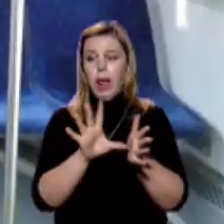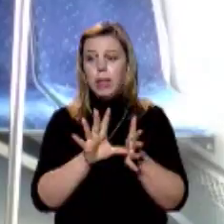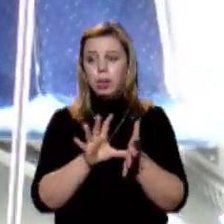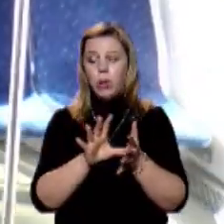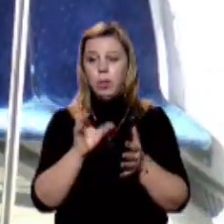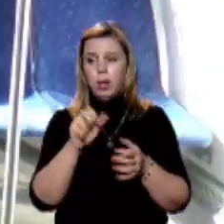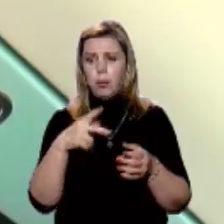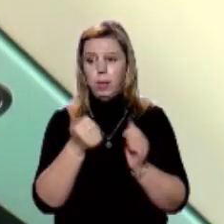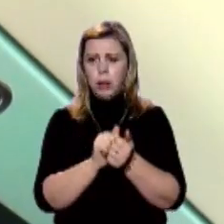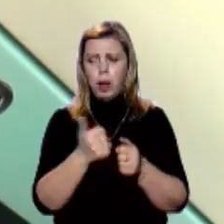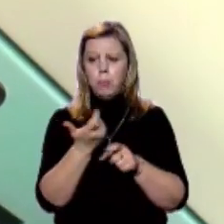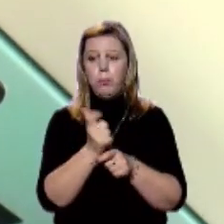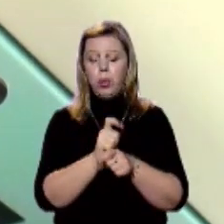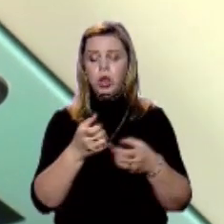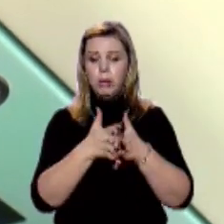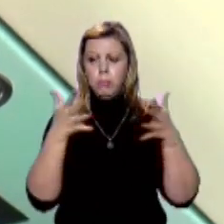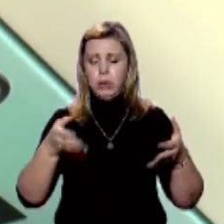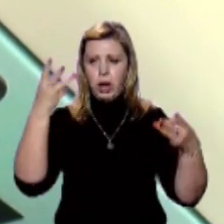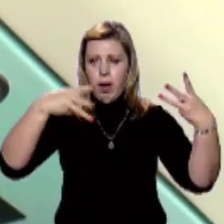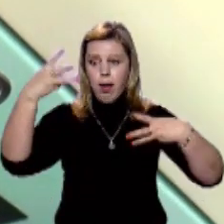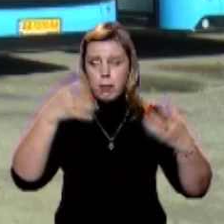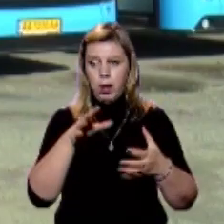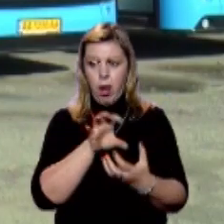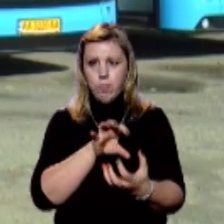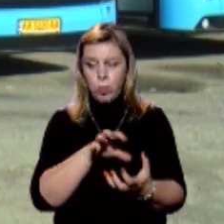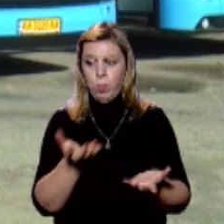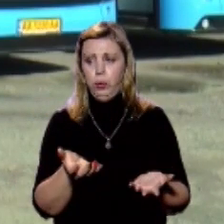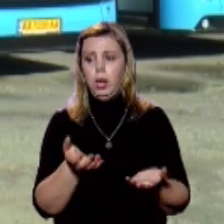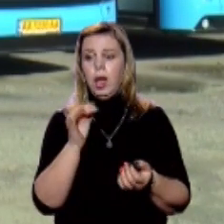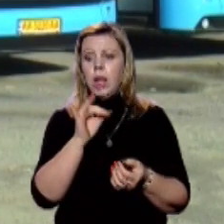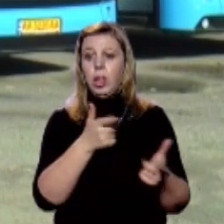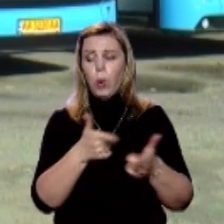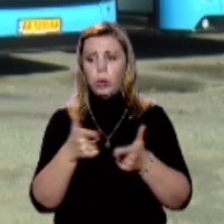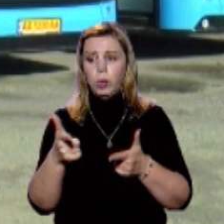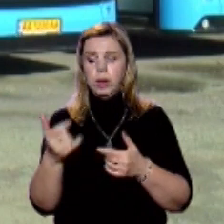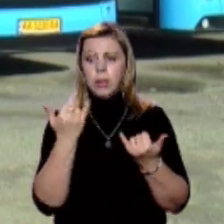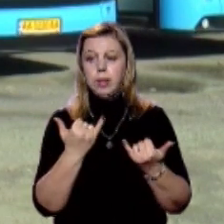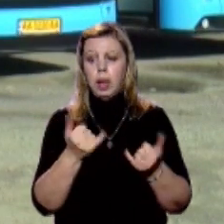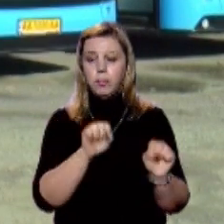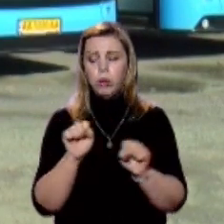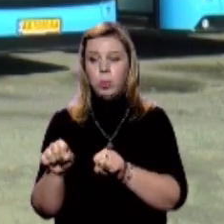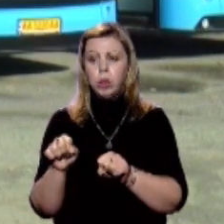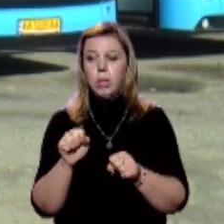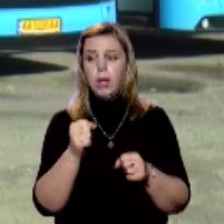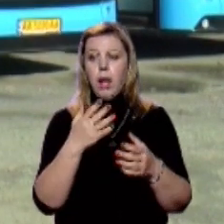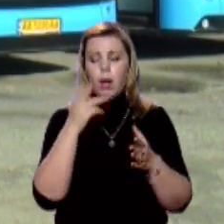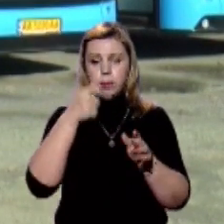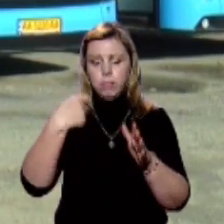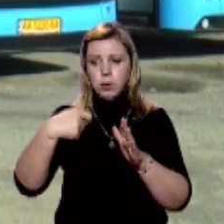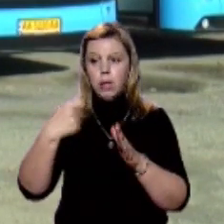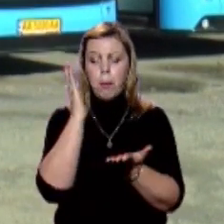електроніка поміняна, збільшена кількість камер в автобусі. І готується навіть зараз можливість трансляції